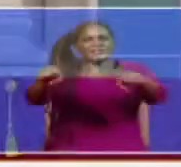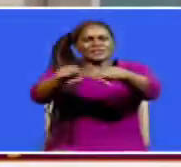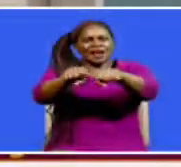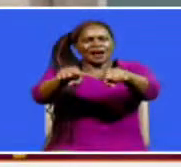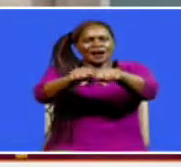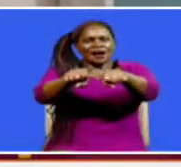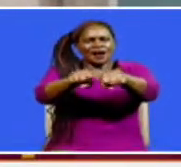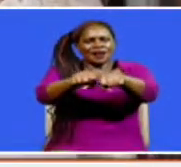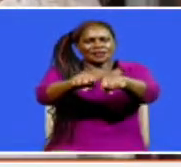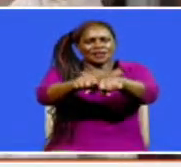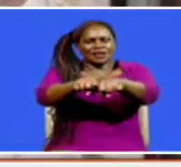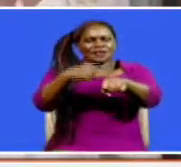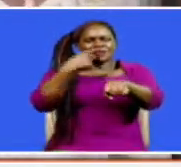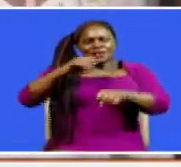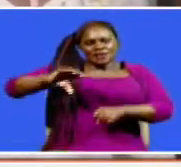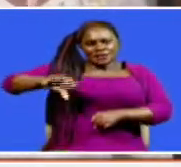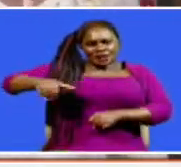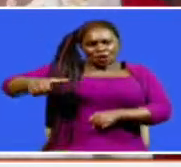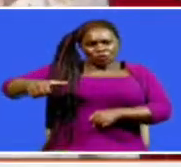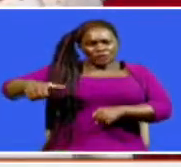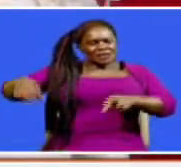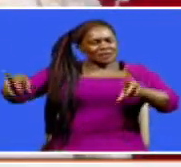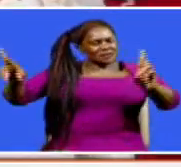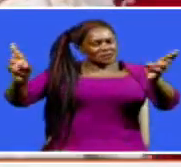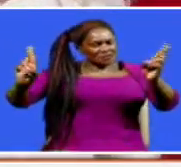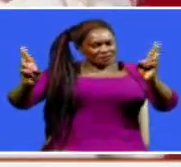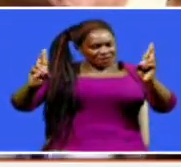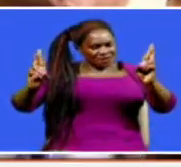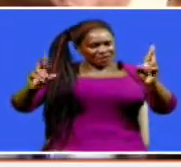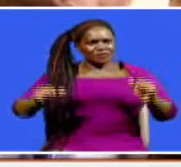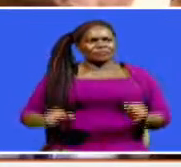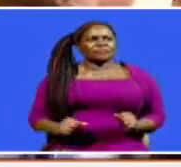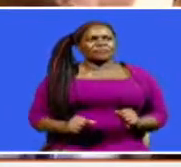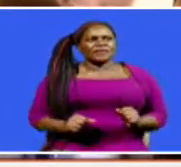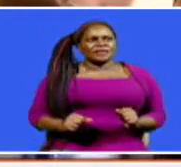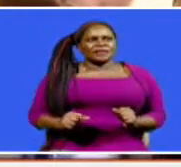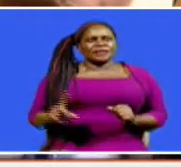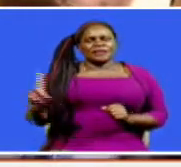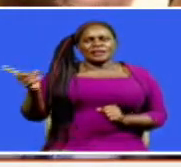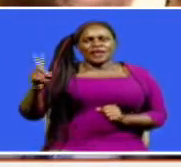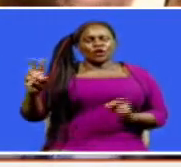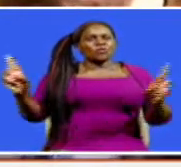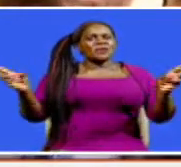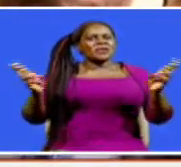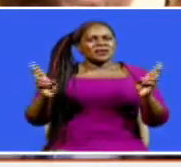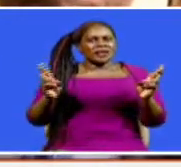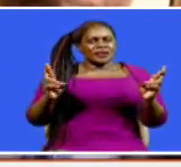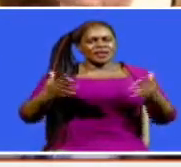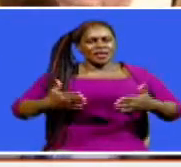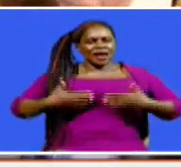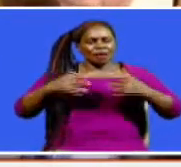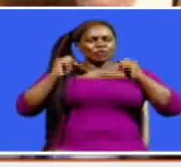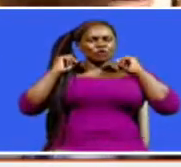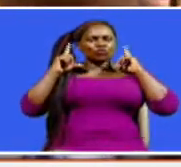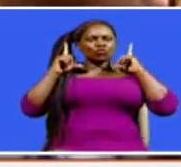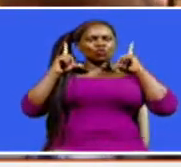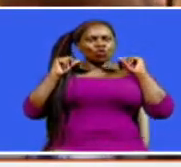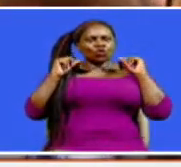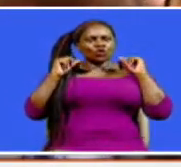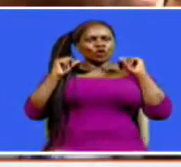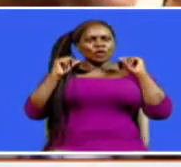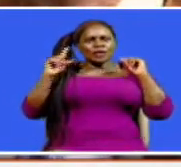Sakaja akisema kaunti ya Nairobi ii tayari kwa ziara hiyo. As Nairobi, we're ready and happy to host him. Nairobi has a long